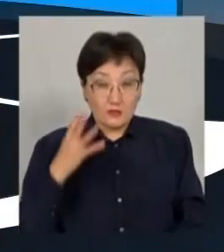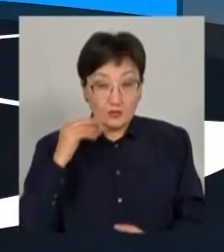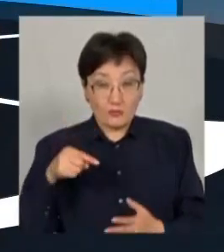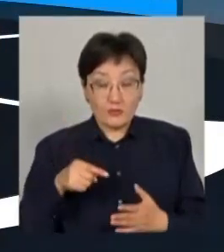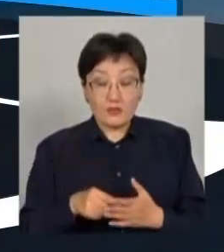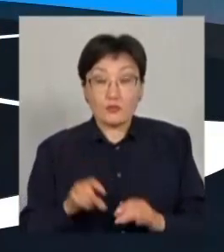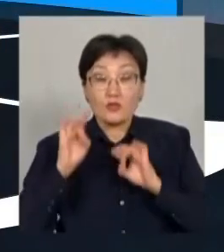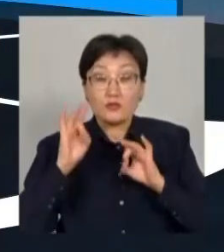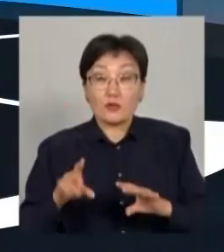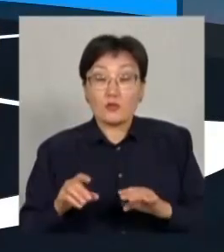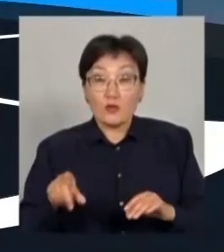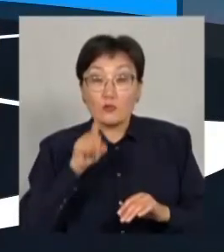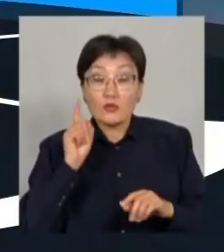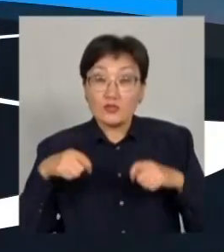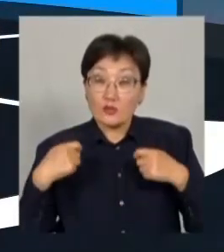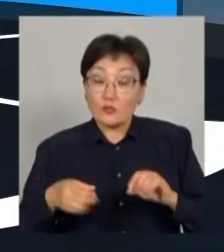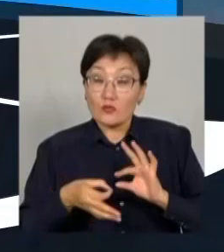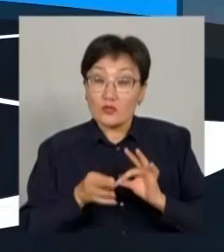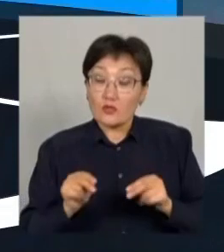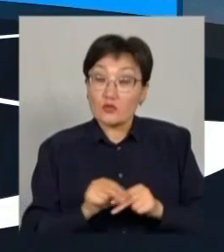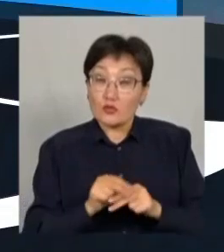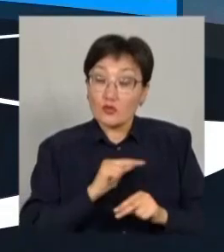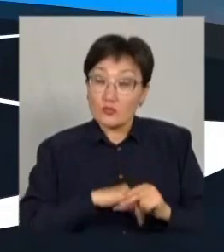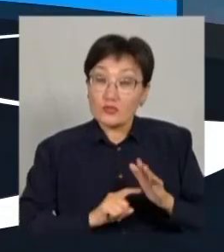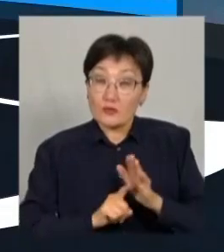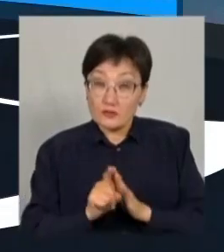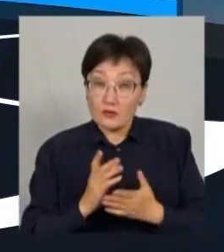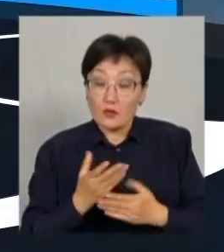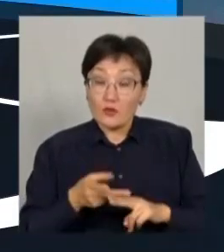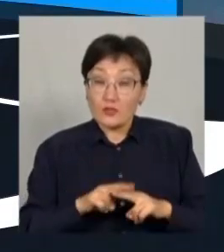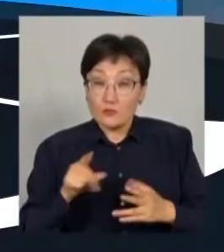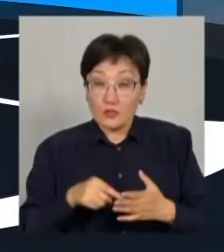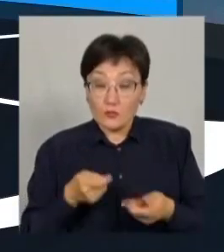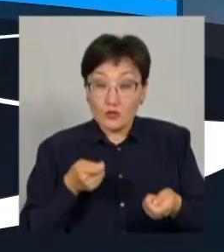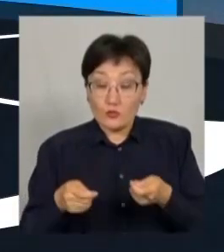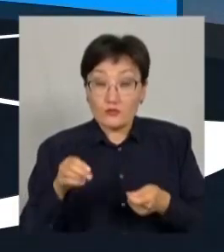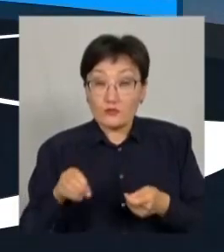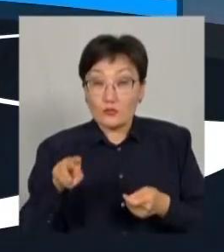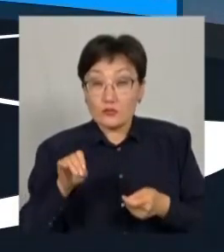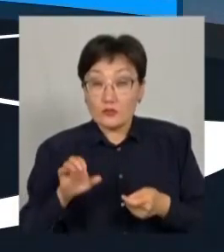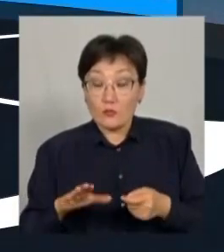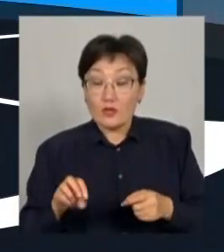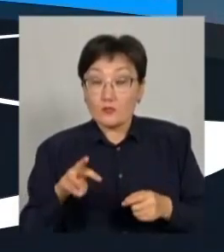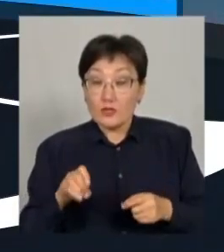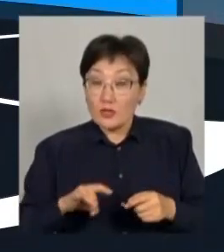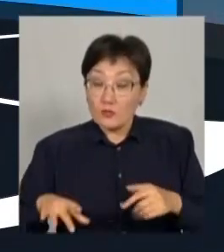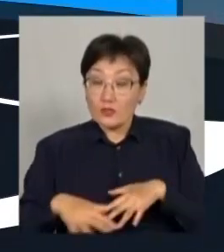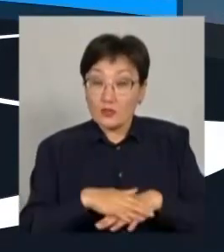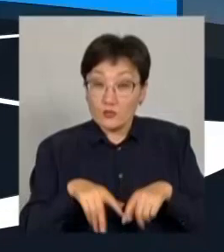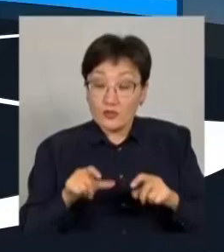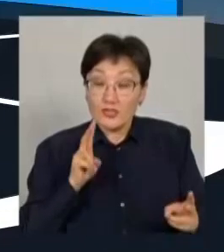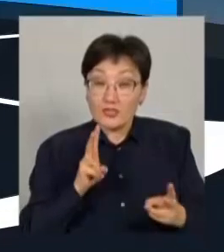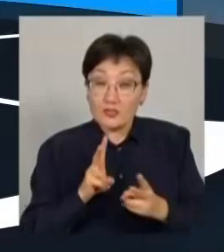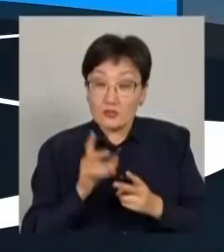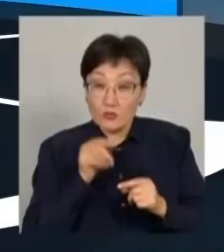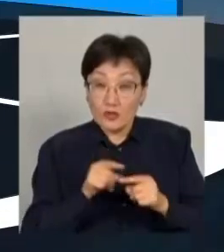Алматыдағы әйгілі Көкбазарда күрделі жөндеу жұмыстары басталды. Бұл туралы қала әкімі Ерболат Досаев Медеу ауданы тұрғындарымен